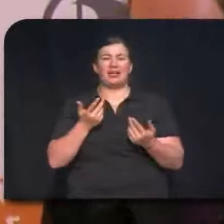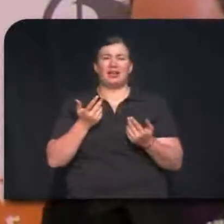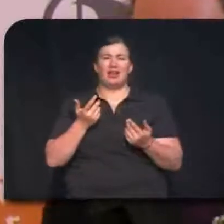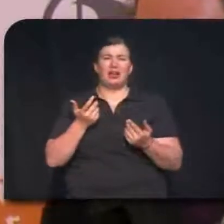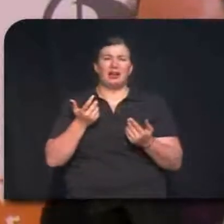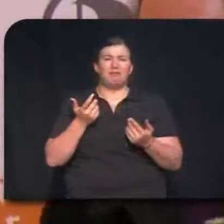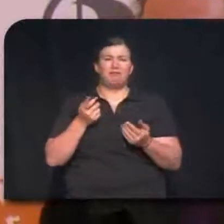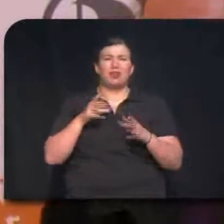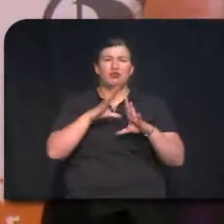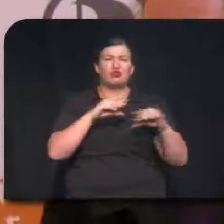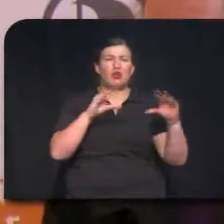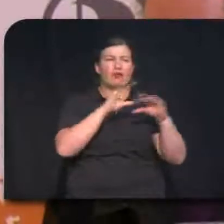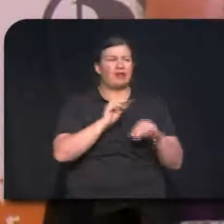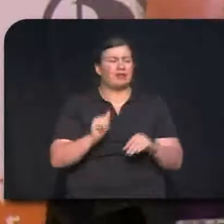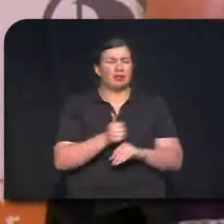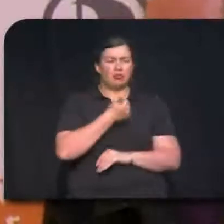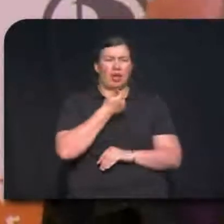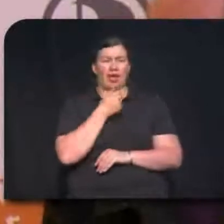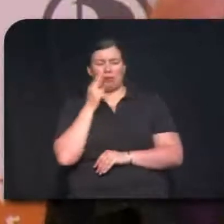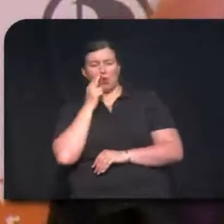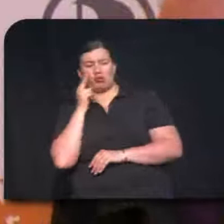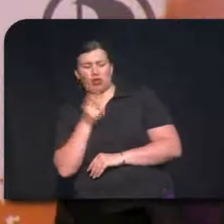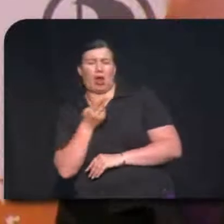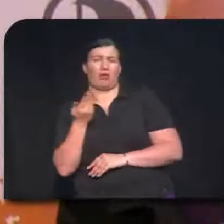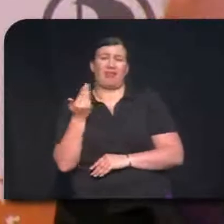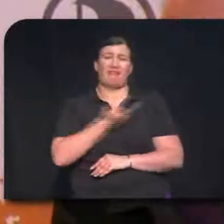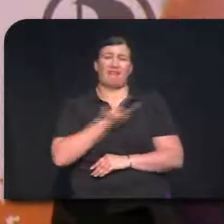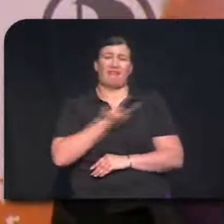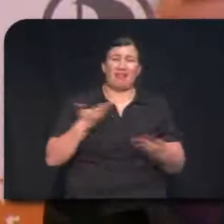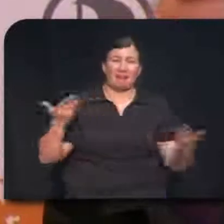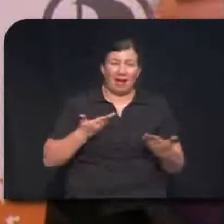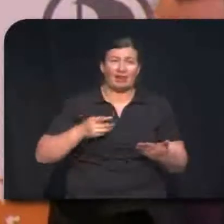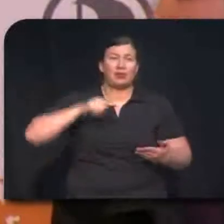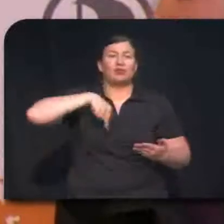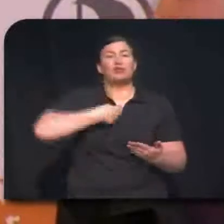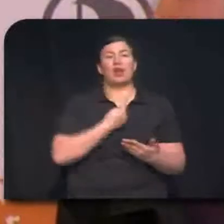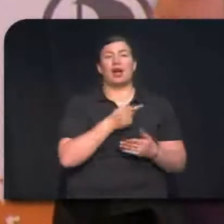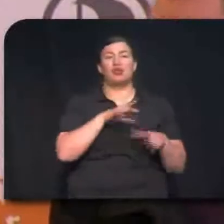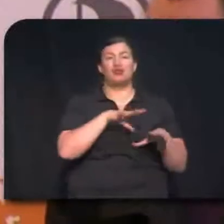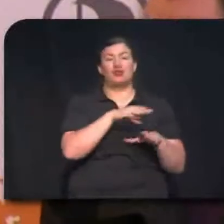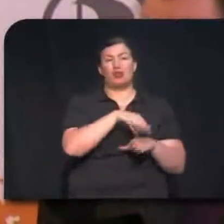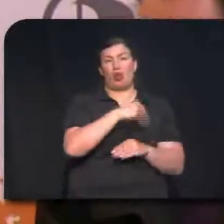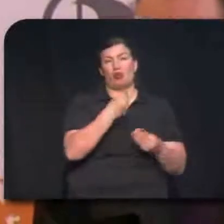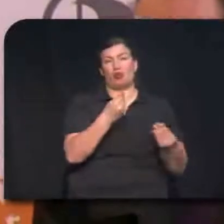Softwareentwicklung man schaut sich erst an was man will und dann sucht man sich die passende Lösung